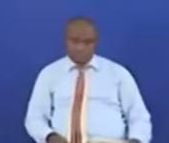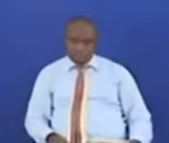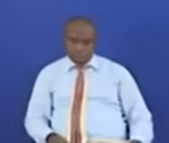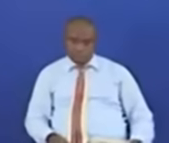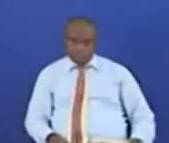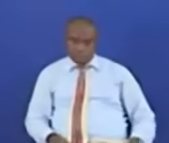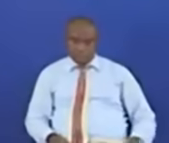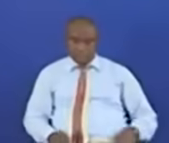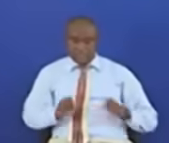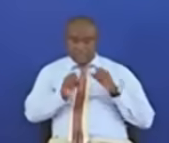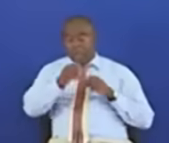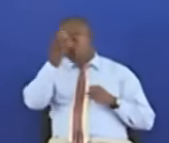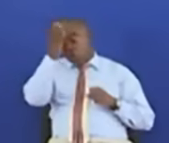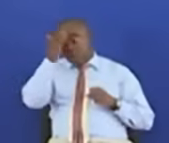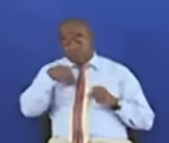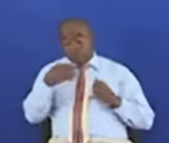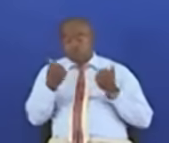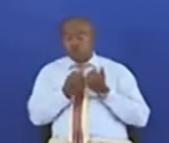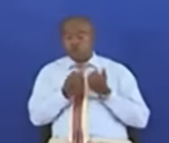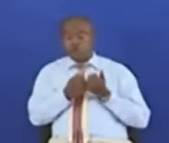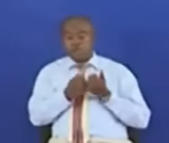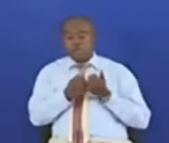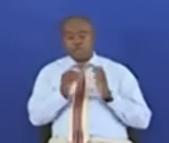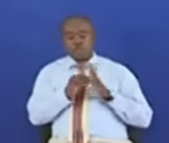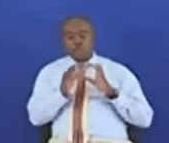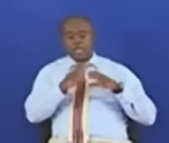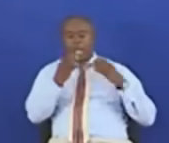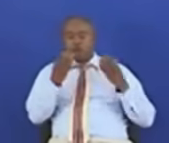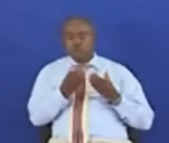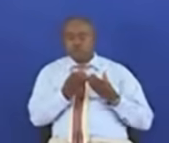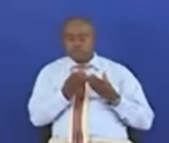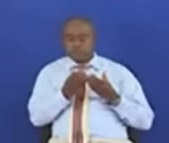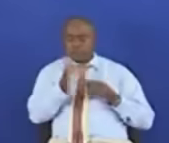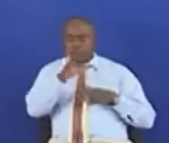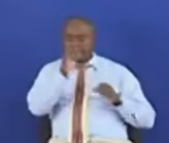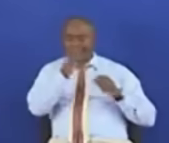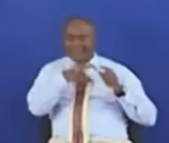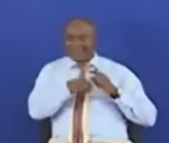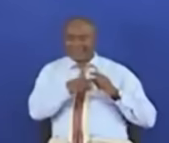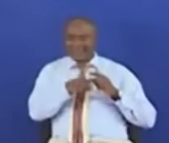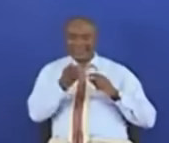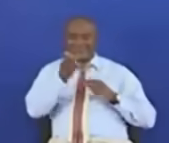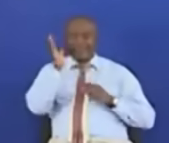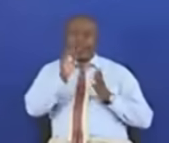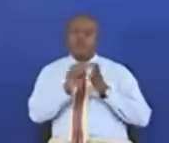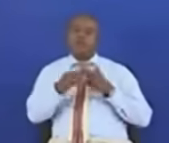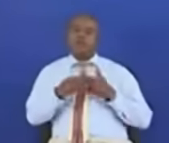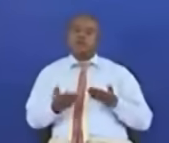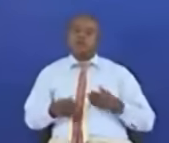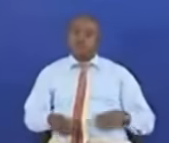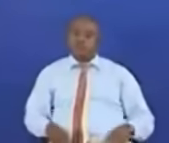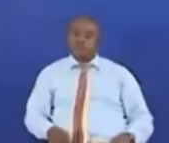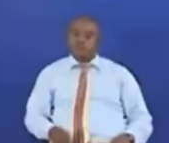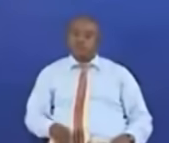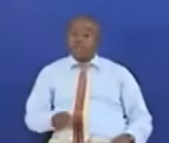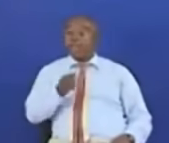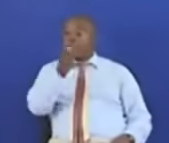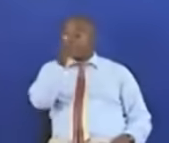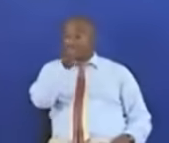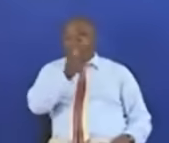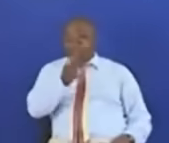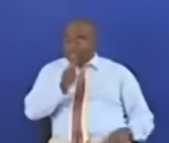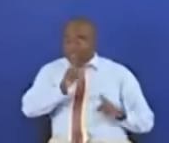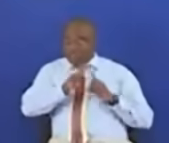unda sheria ya uchaguzi katika aina gani ya dola? Sisi Tanzania tofauti na wote